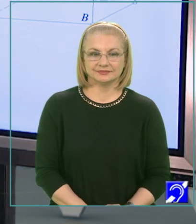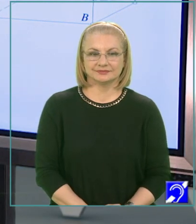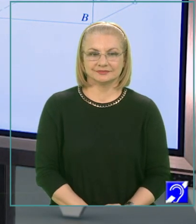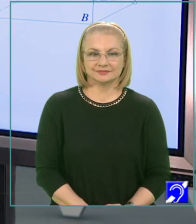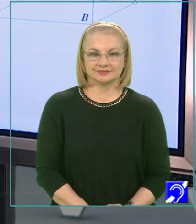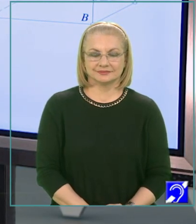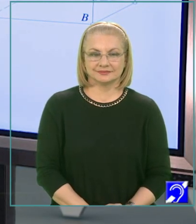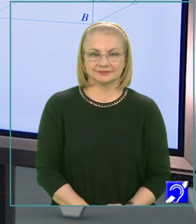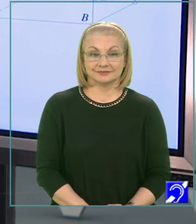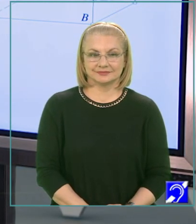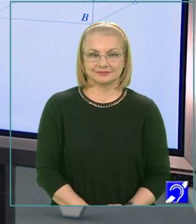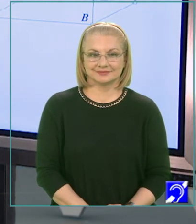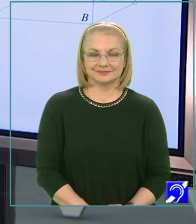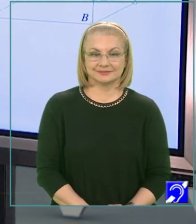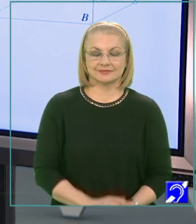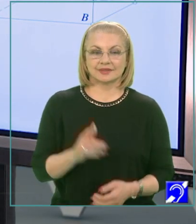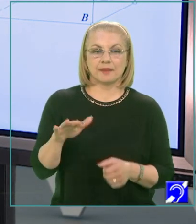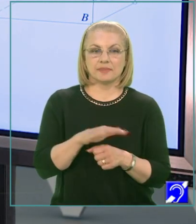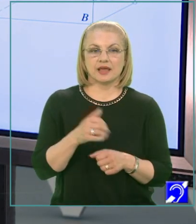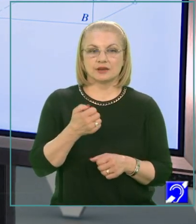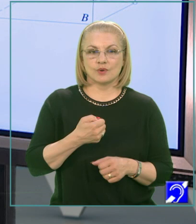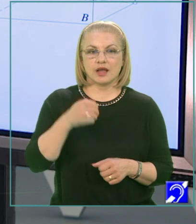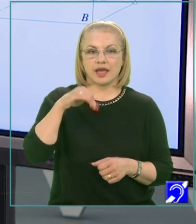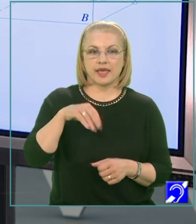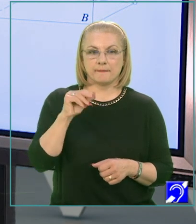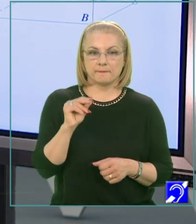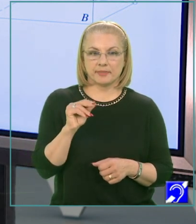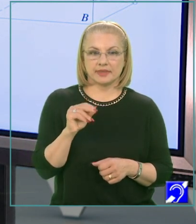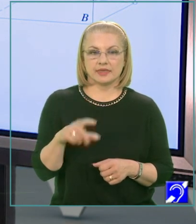paralelepipedului. Planul ANP.